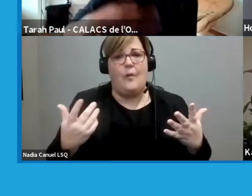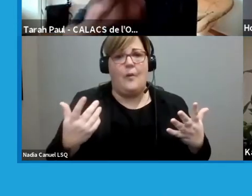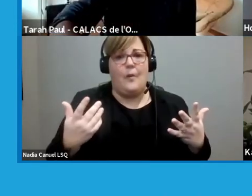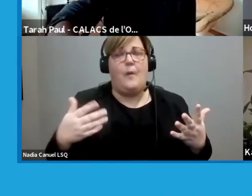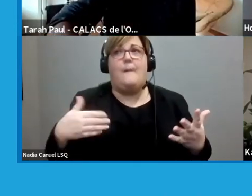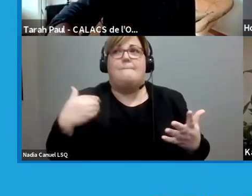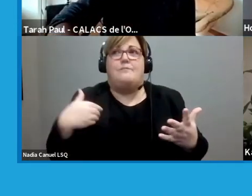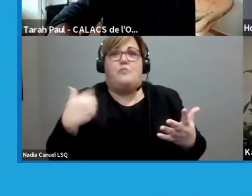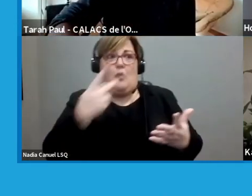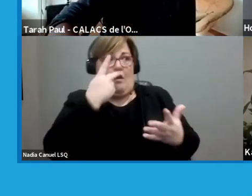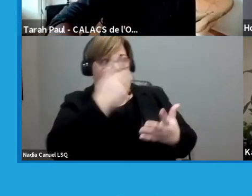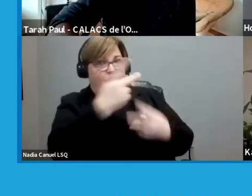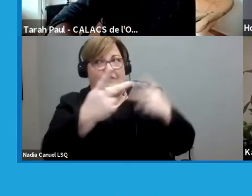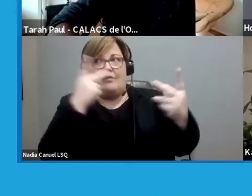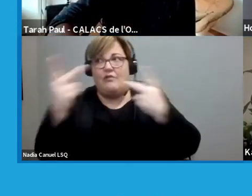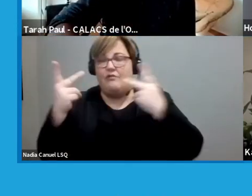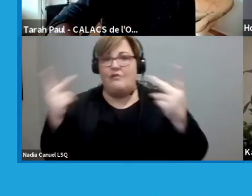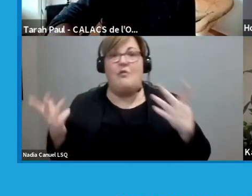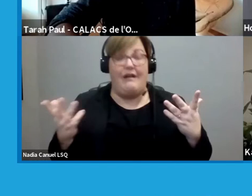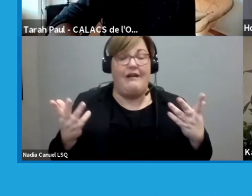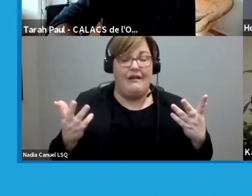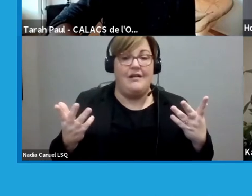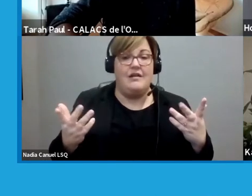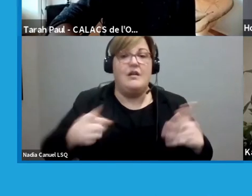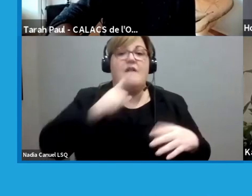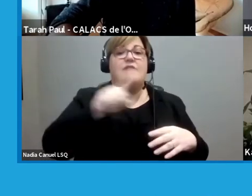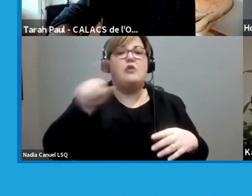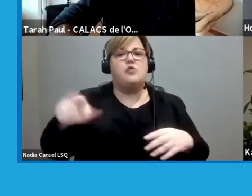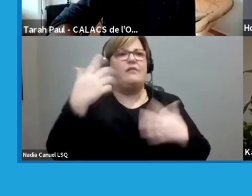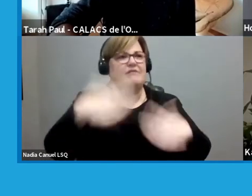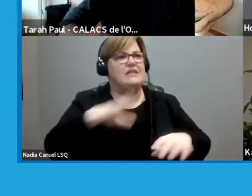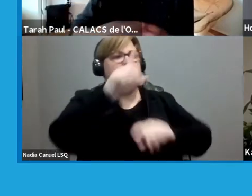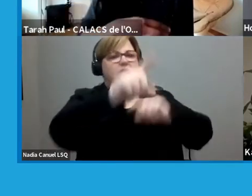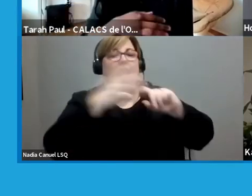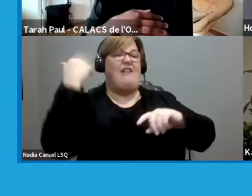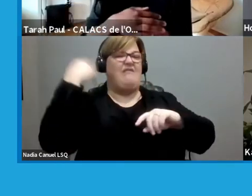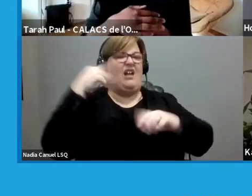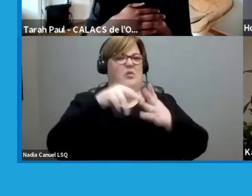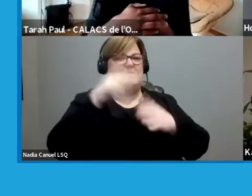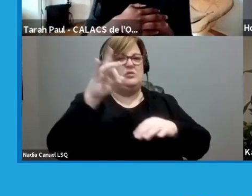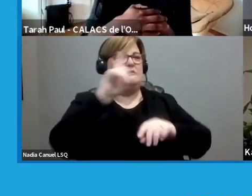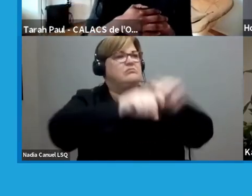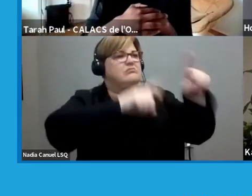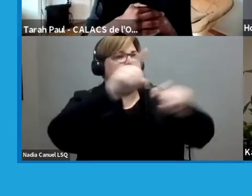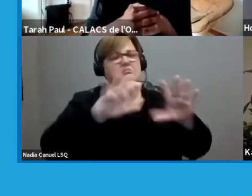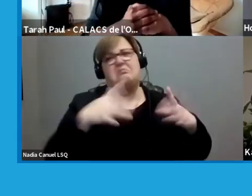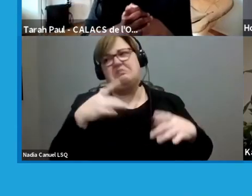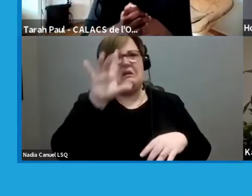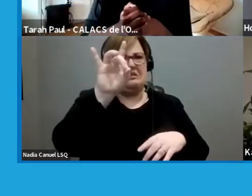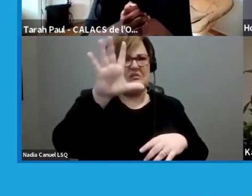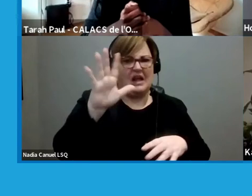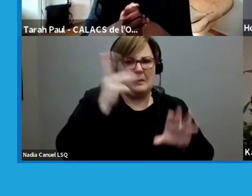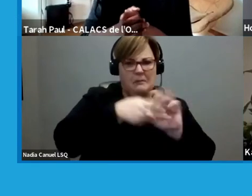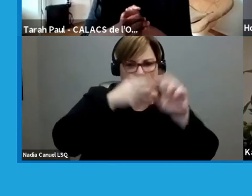pourquoi on voit cette réalité-là. Et dans le fond, ils avaient fait un sondage de 85 participants